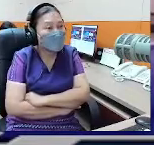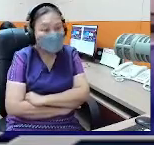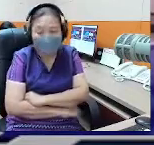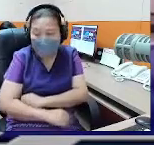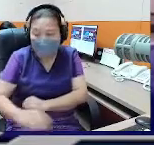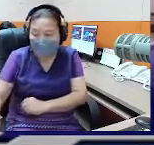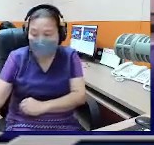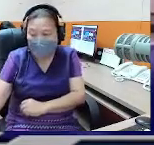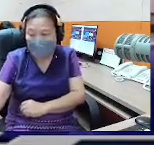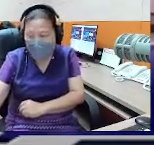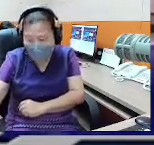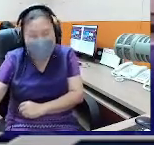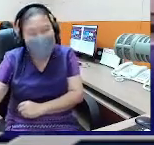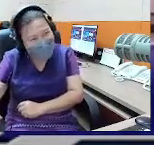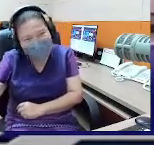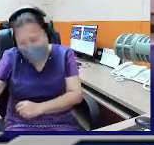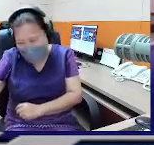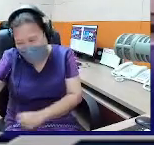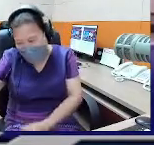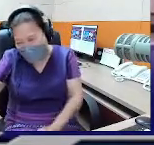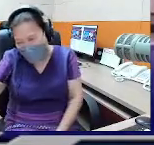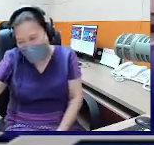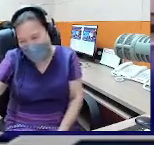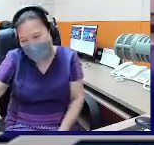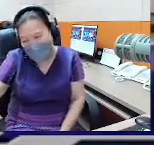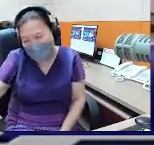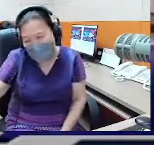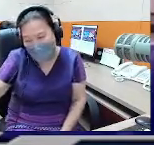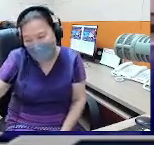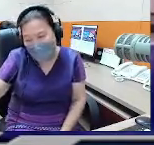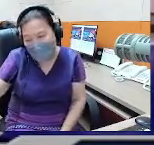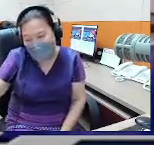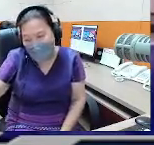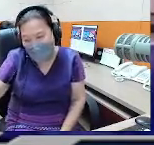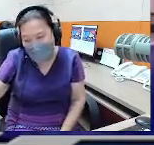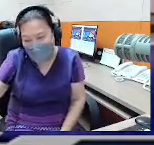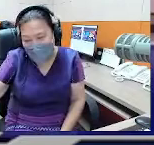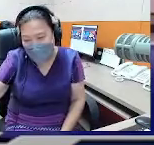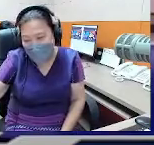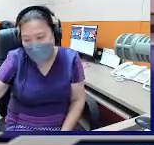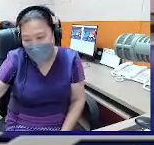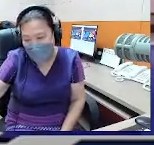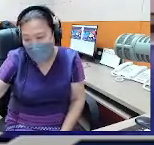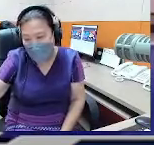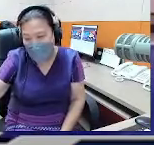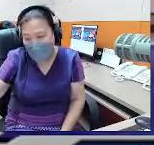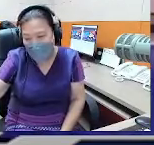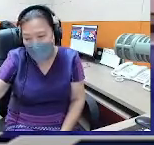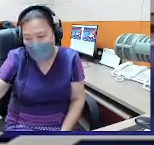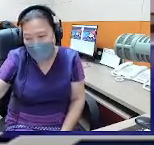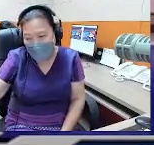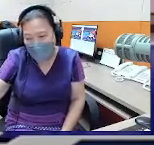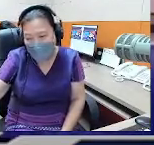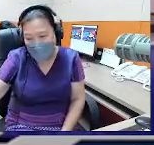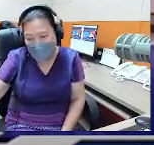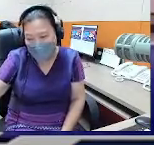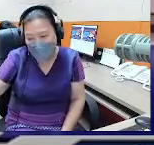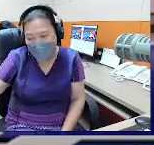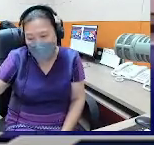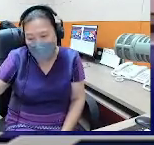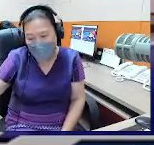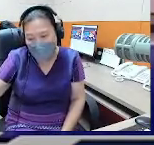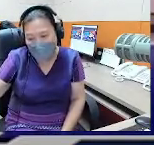ถ้วยถังกะละมังหม้อไม่ต้องเลย เรามีห้องครัวที่หอพักให้เลยห้องซักผ้าก็มีนะคะอาจารย์นะคะแล้วก็